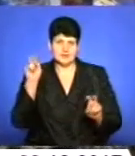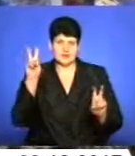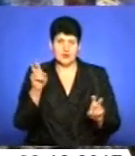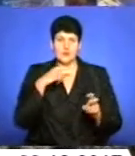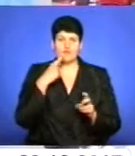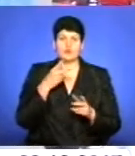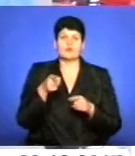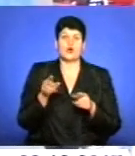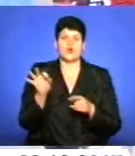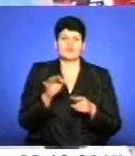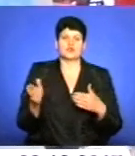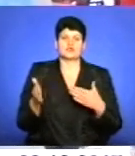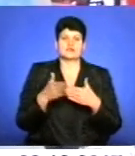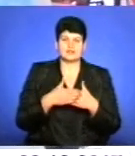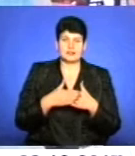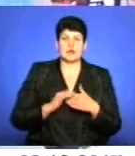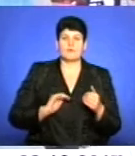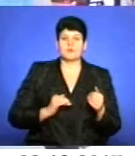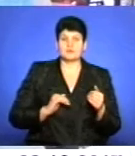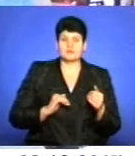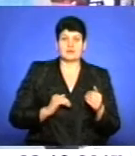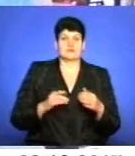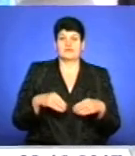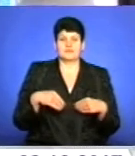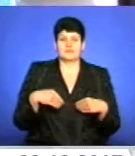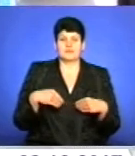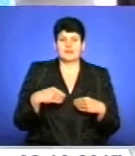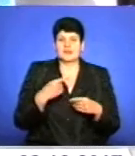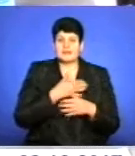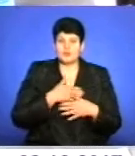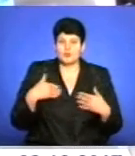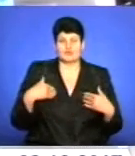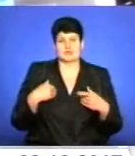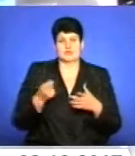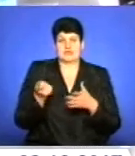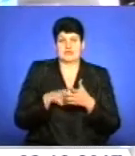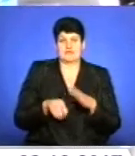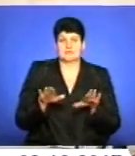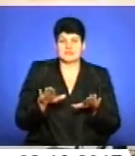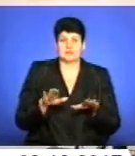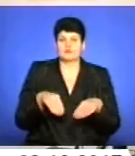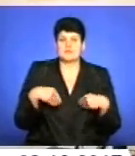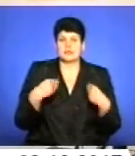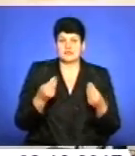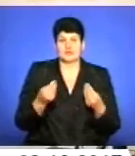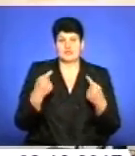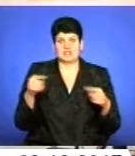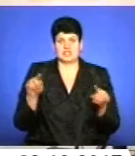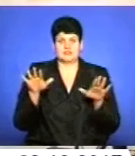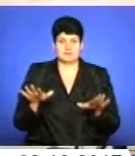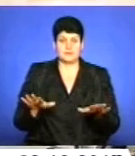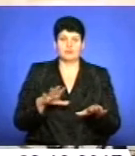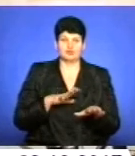покидати свої торгові місця, адже рівноцінних робочих місць їм не надають, які не компенсують вартості кіосків. Було дійсно прийнято